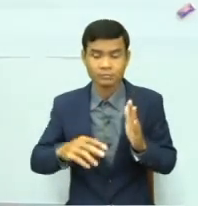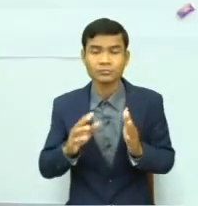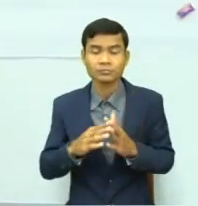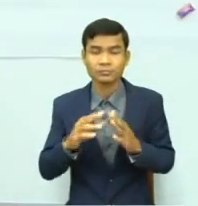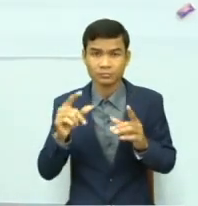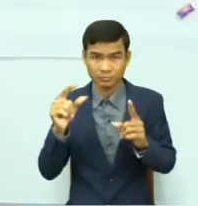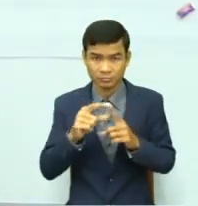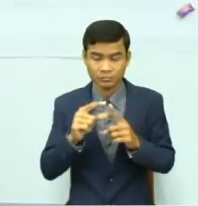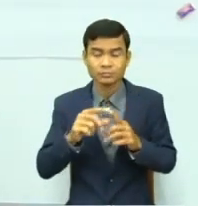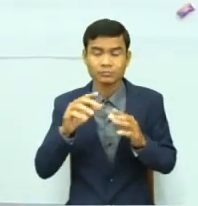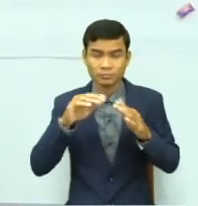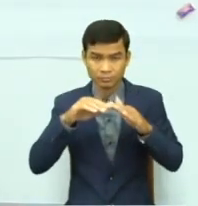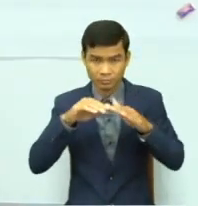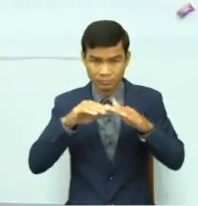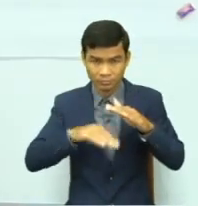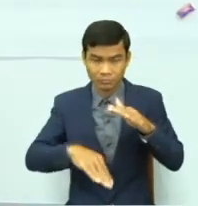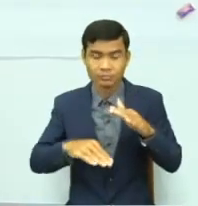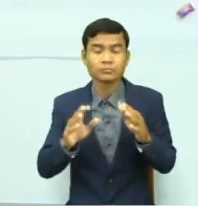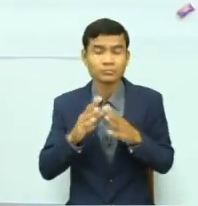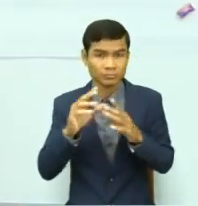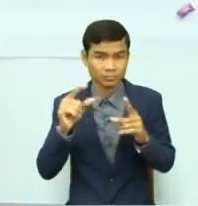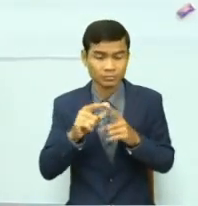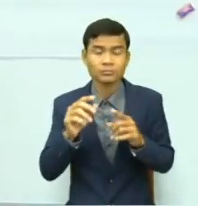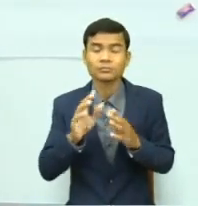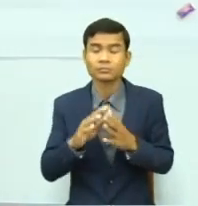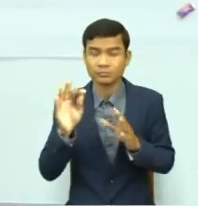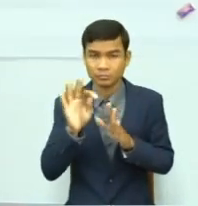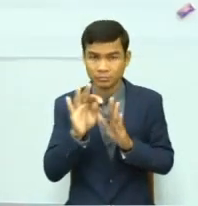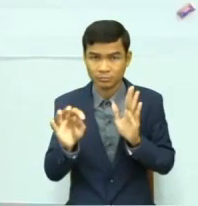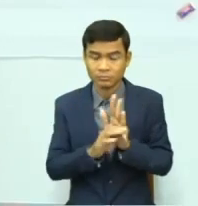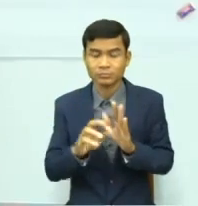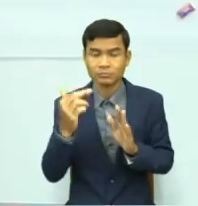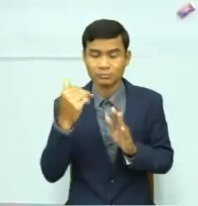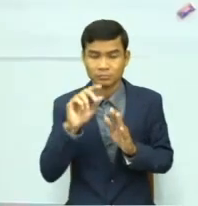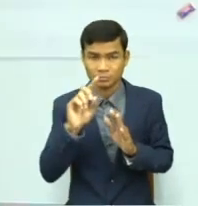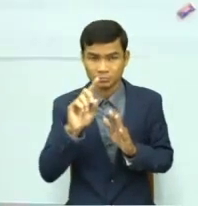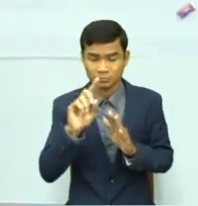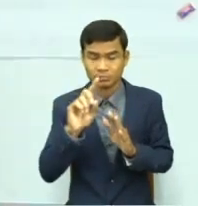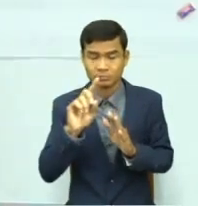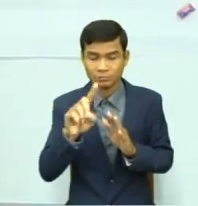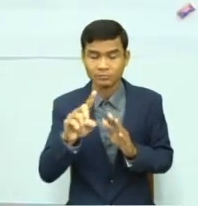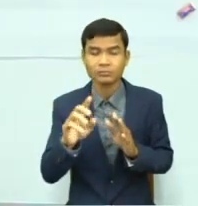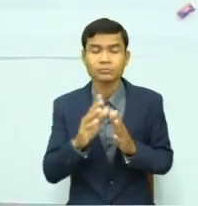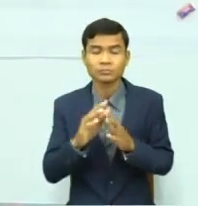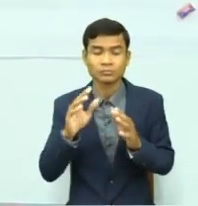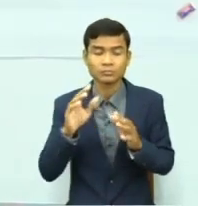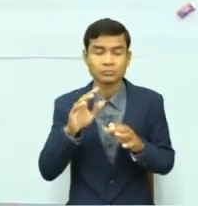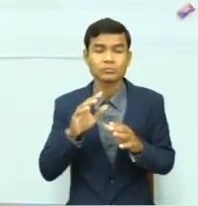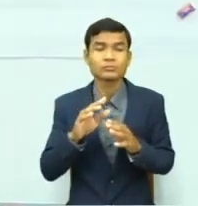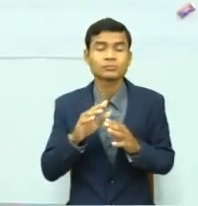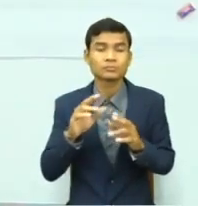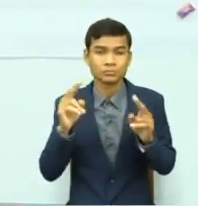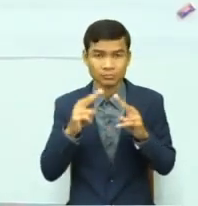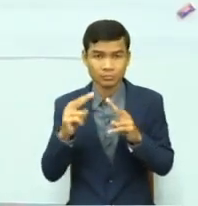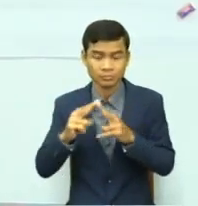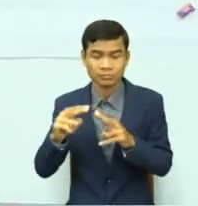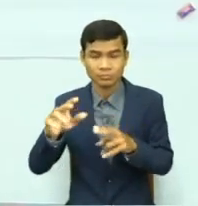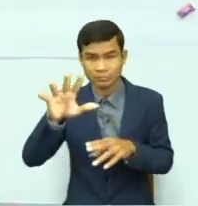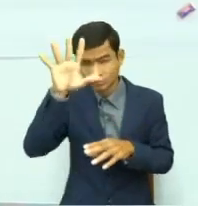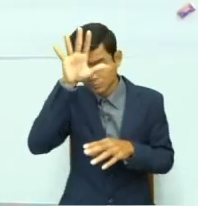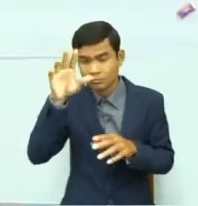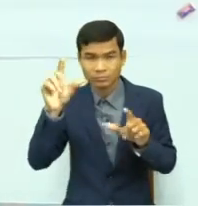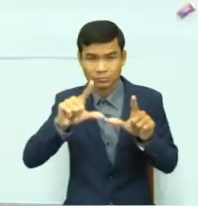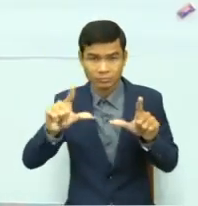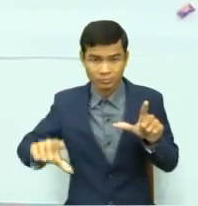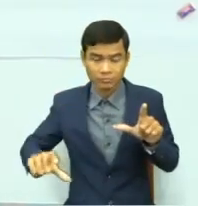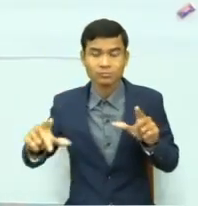bịa khẳng kào ní cái ai con mơ khăn ông vẹn tìm mùi bịa bộ rấy chuôn nâng bịa chà chẳng con mơ khăn ông ạ tập bọt ở bà dưới mà nó con